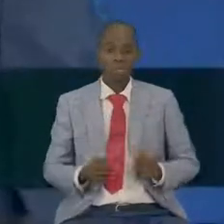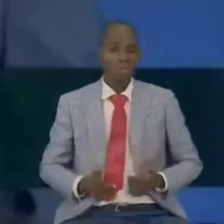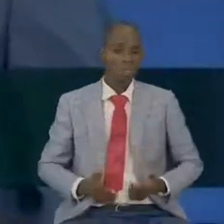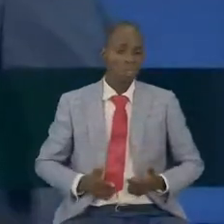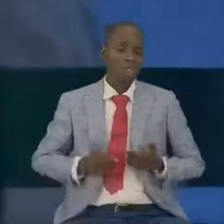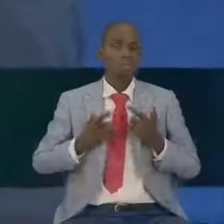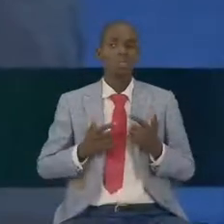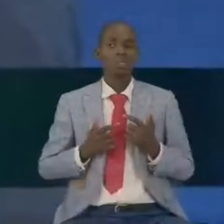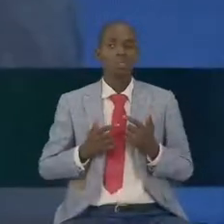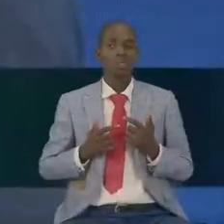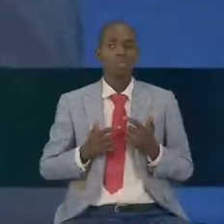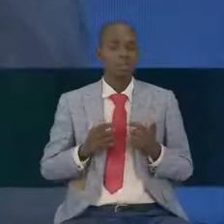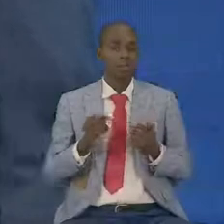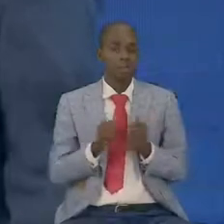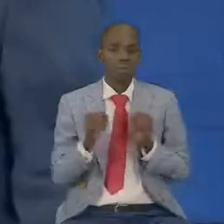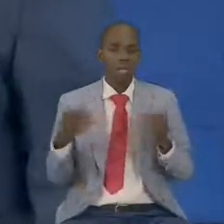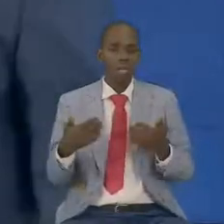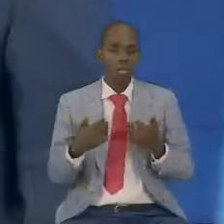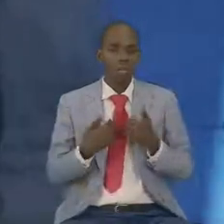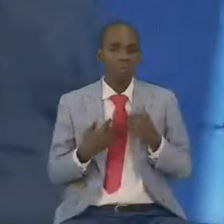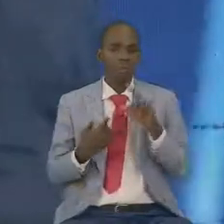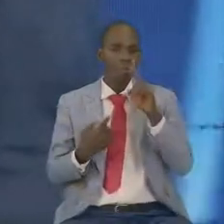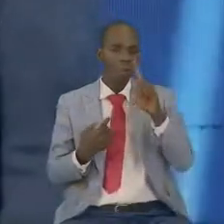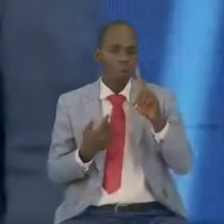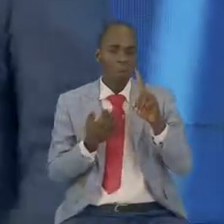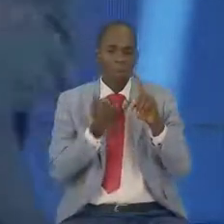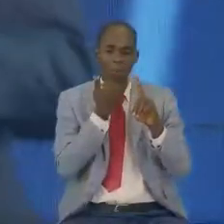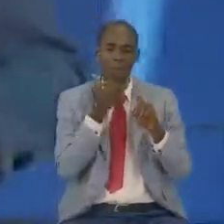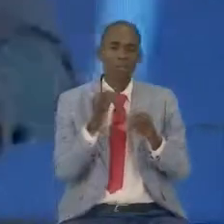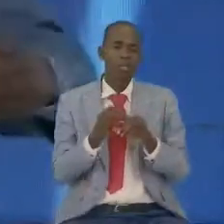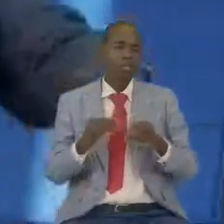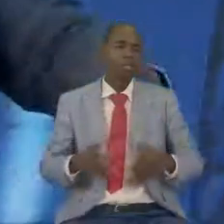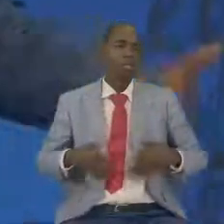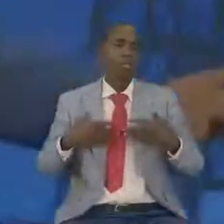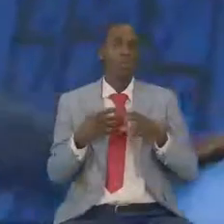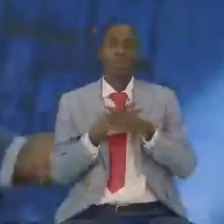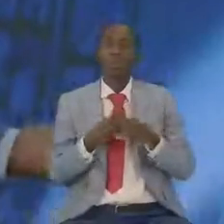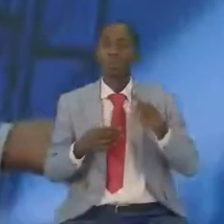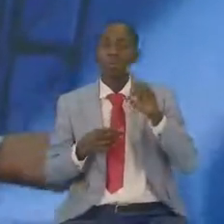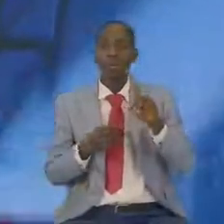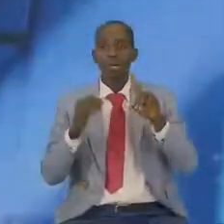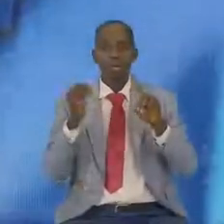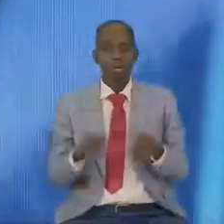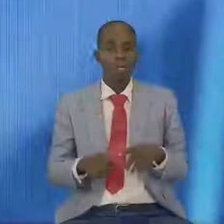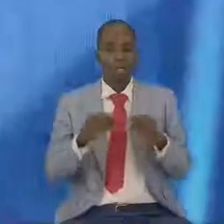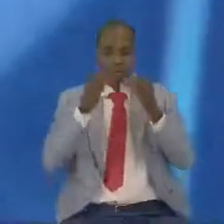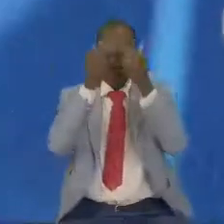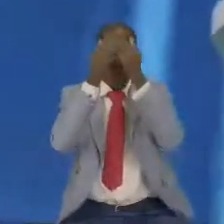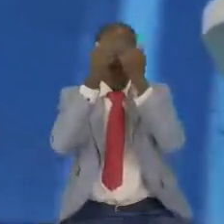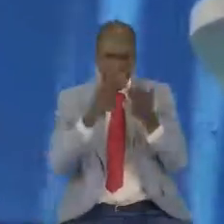un mais dans sa vie. Un mais dans sa vie. Personne ne peut obéir à tous les commandements de